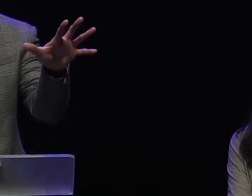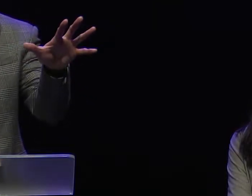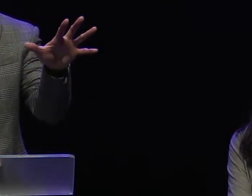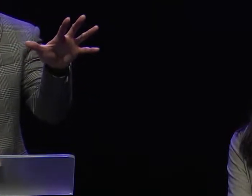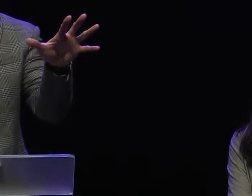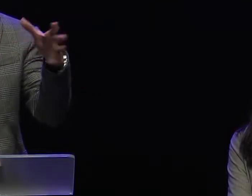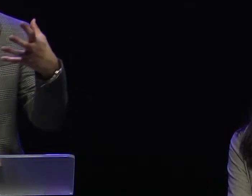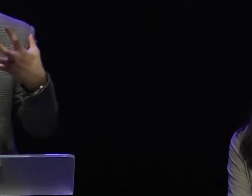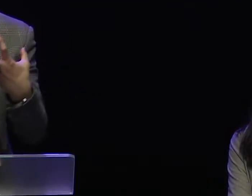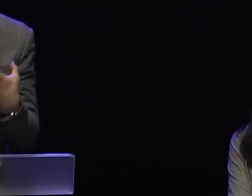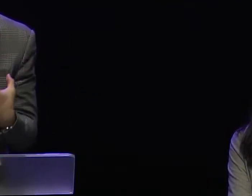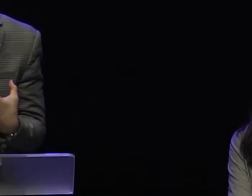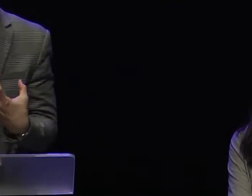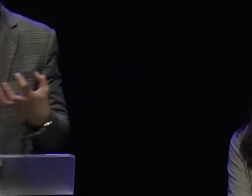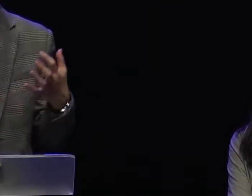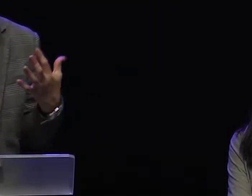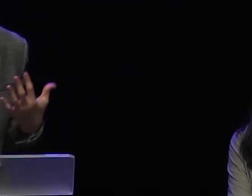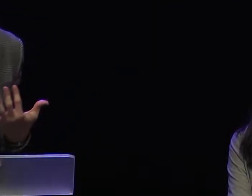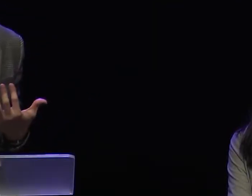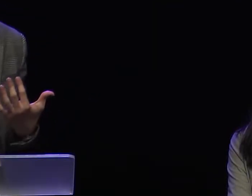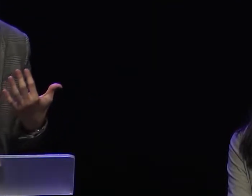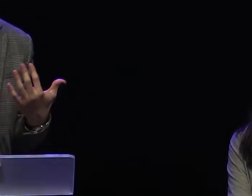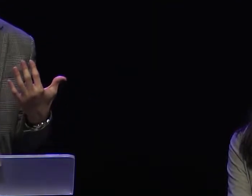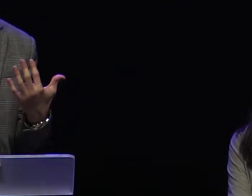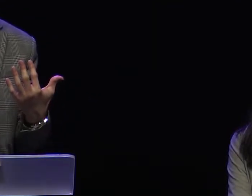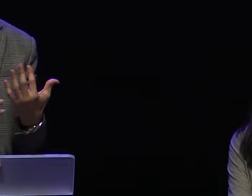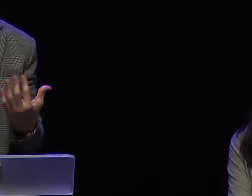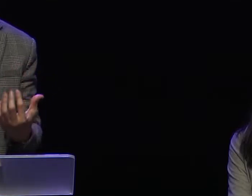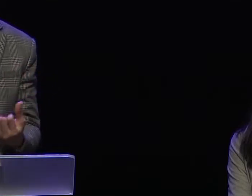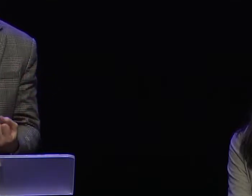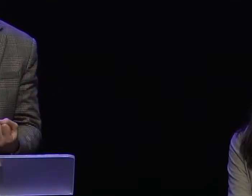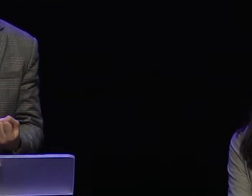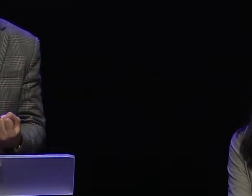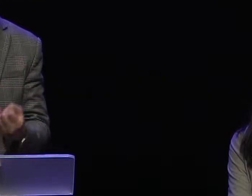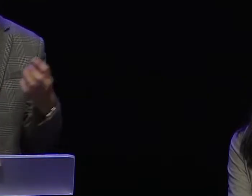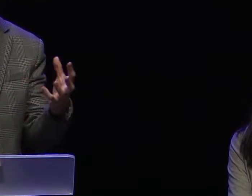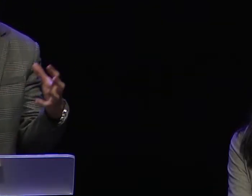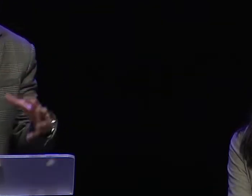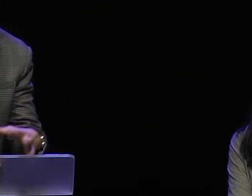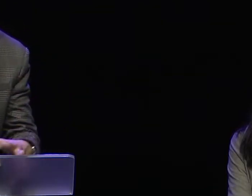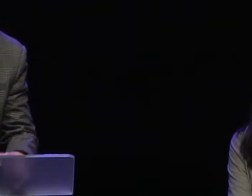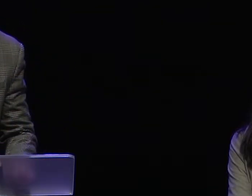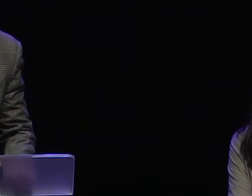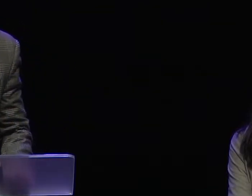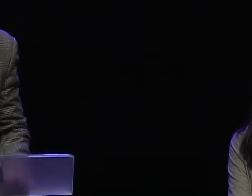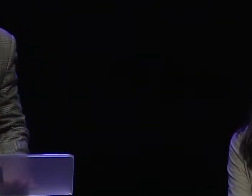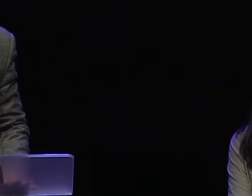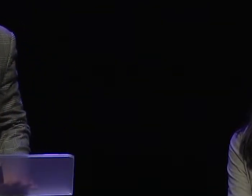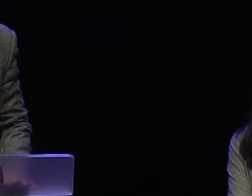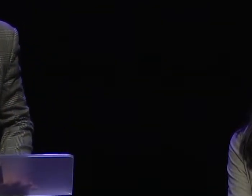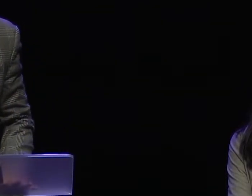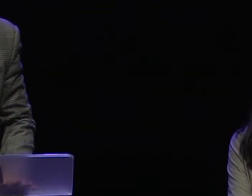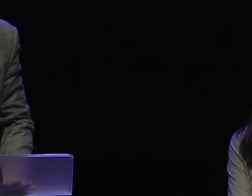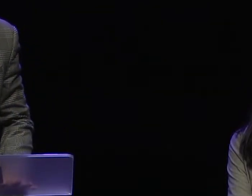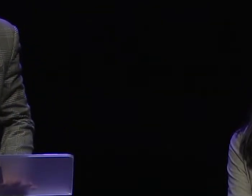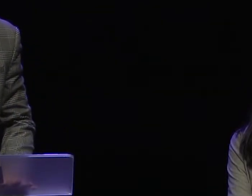negeri. Tapi bantu hambamu bisa merasakan hadirat mereka. Bahwa kami ada di dalam satu ruangan, yaitu hadirat Allah.